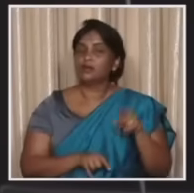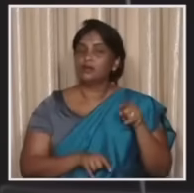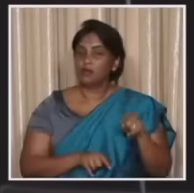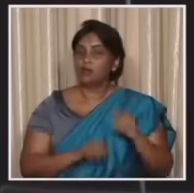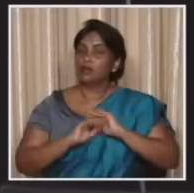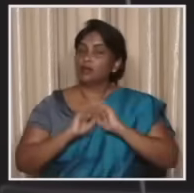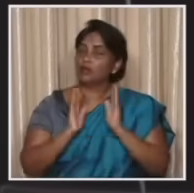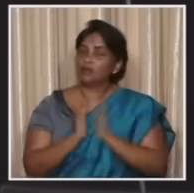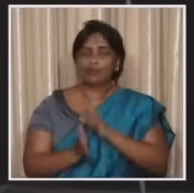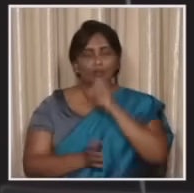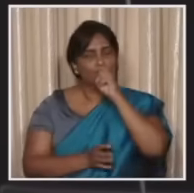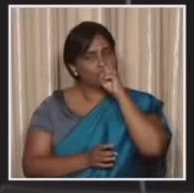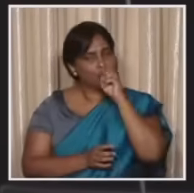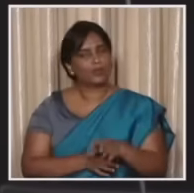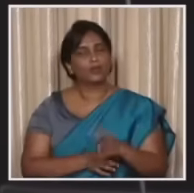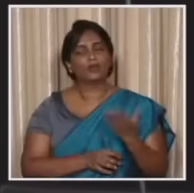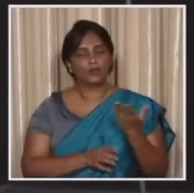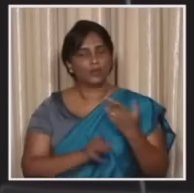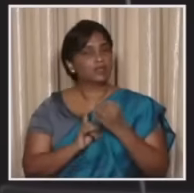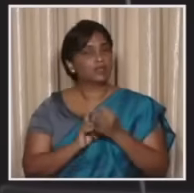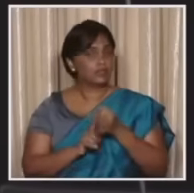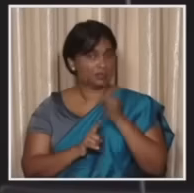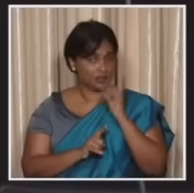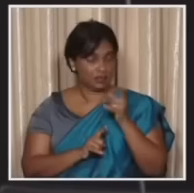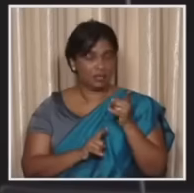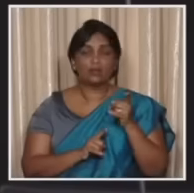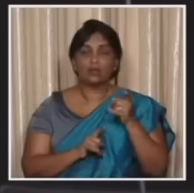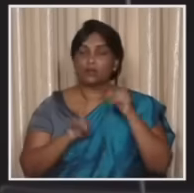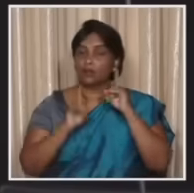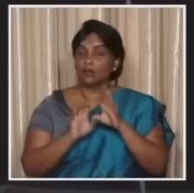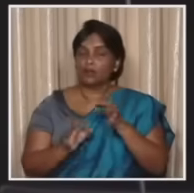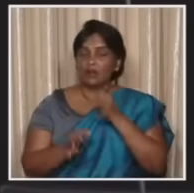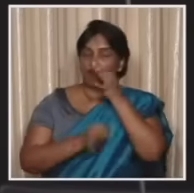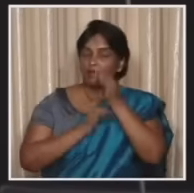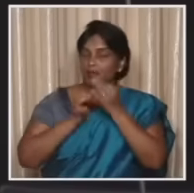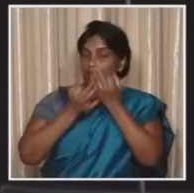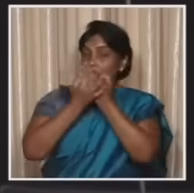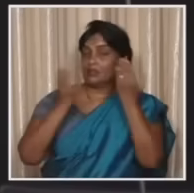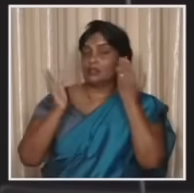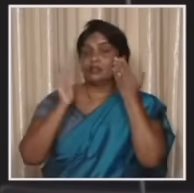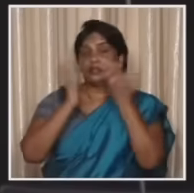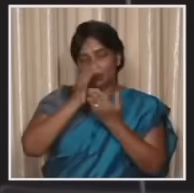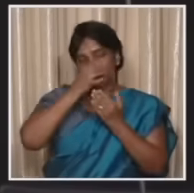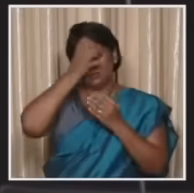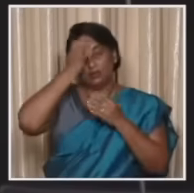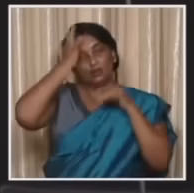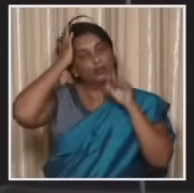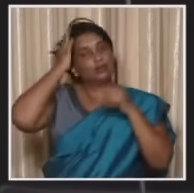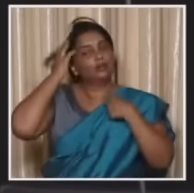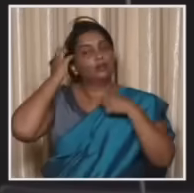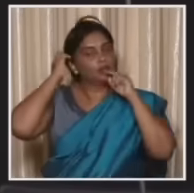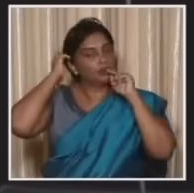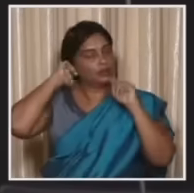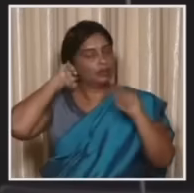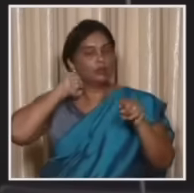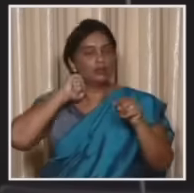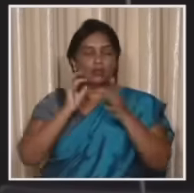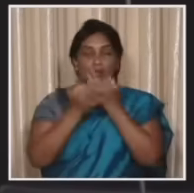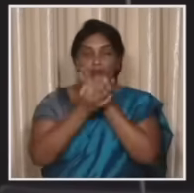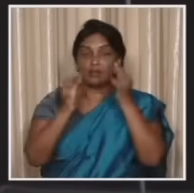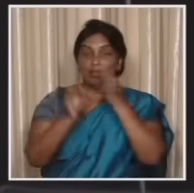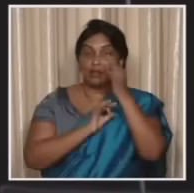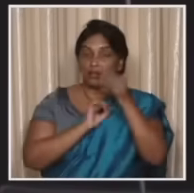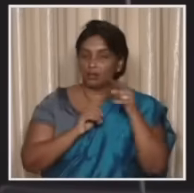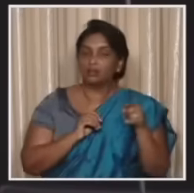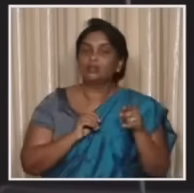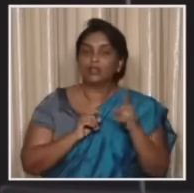මේ ඔක්කොම බොරුනේ. ජනාධිපතිතුමා මේ වගේ සුරංගනා කතාම තමයි කියන්නේ. දැන් මම ඔබතුමාට ඒ සුරංගනා කතා